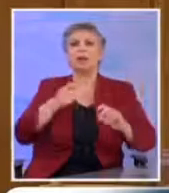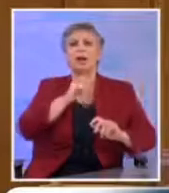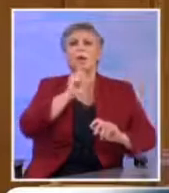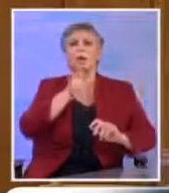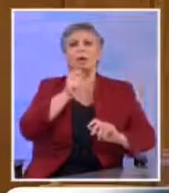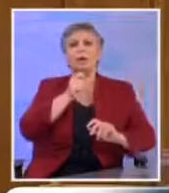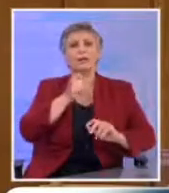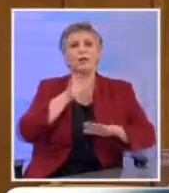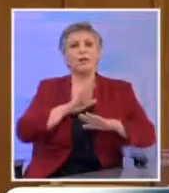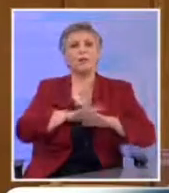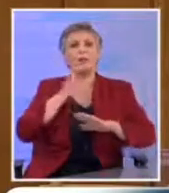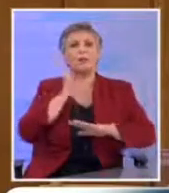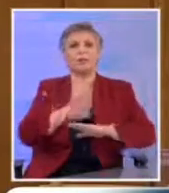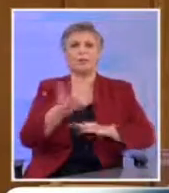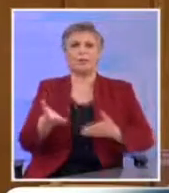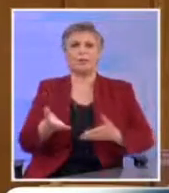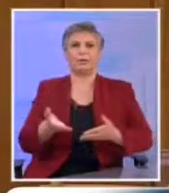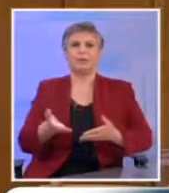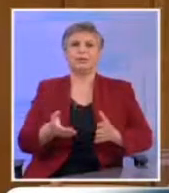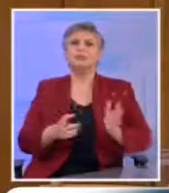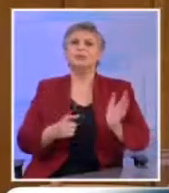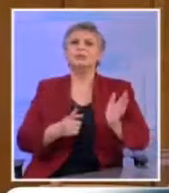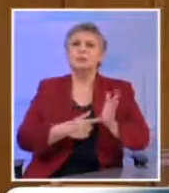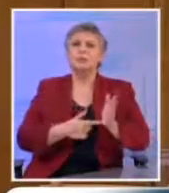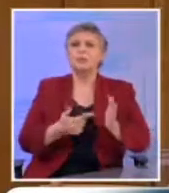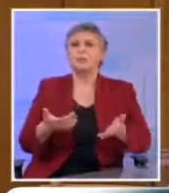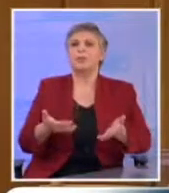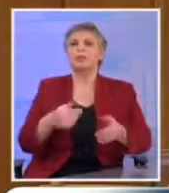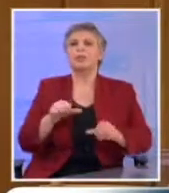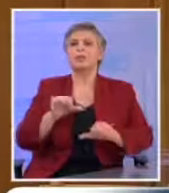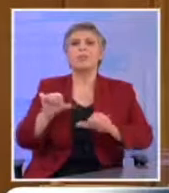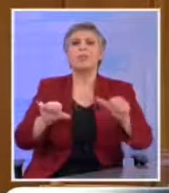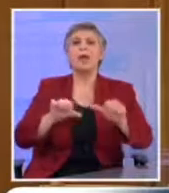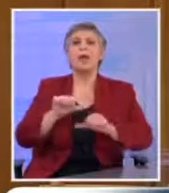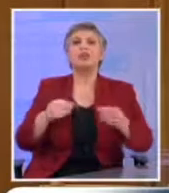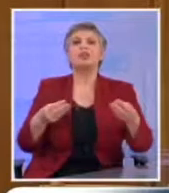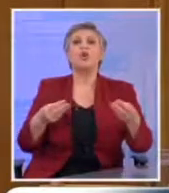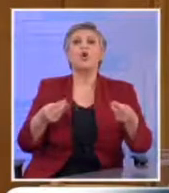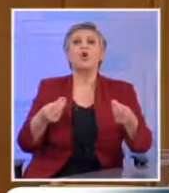Επίσης, προτείνουμε να αλλάξει ο τρόπος λήψης DNA με τρόπο